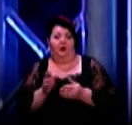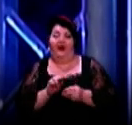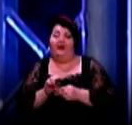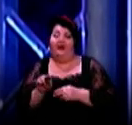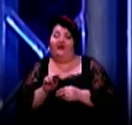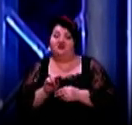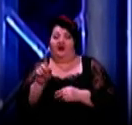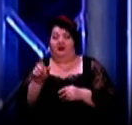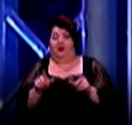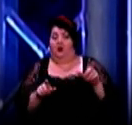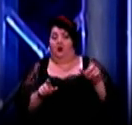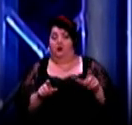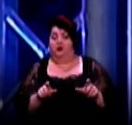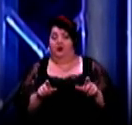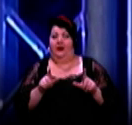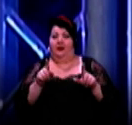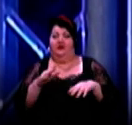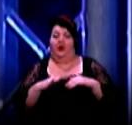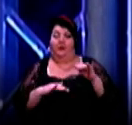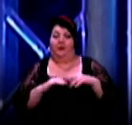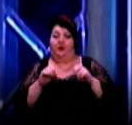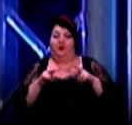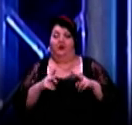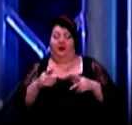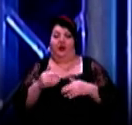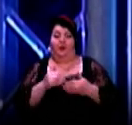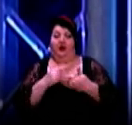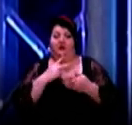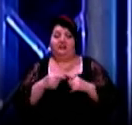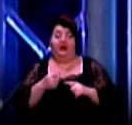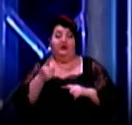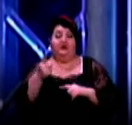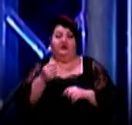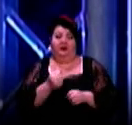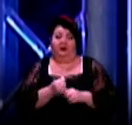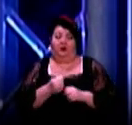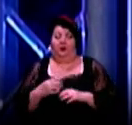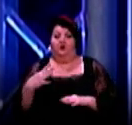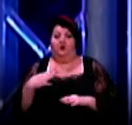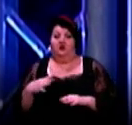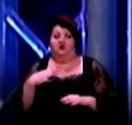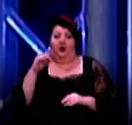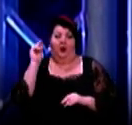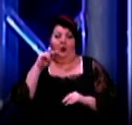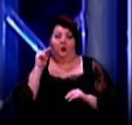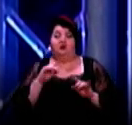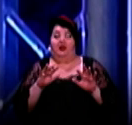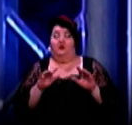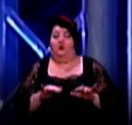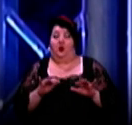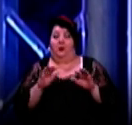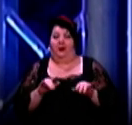навчання людей тим професіям, які передбачають дистанційну роботу. Чекаємо, скажімо, курси з програмування і таке